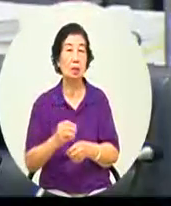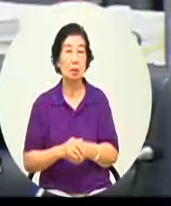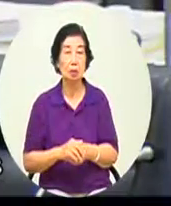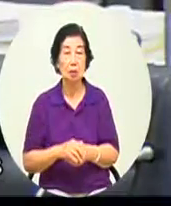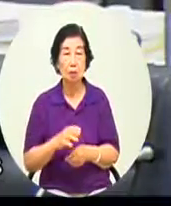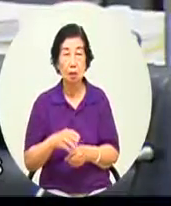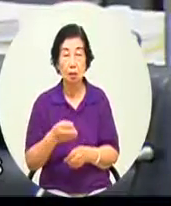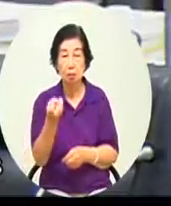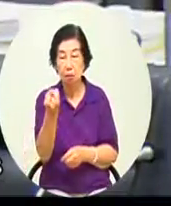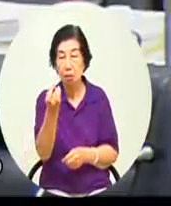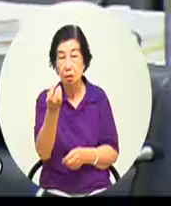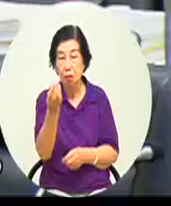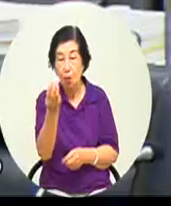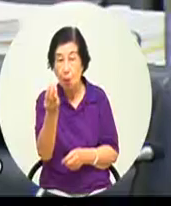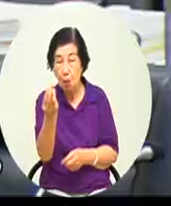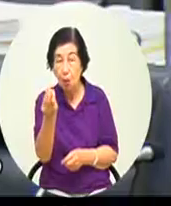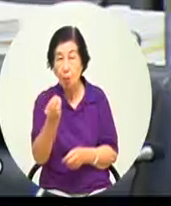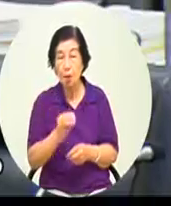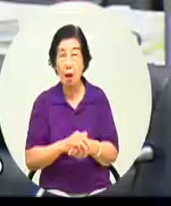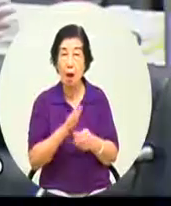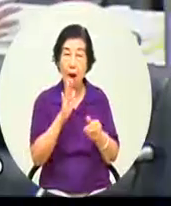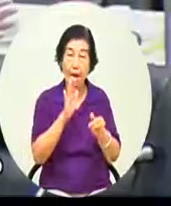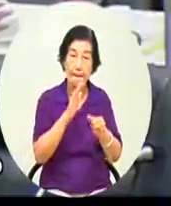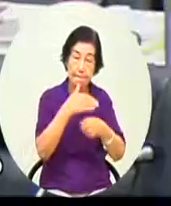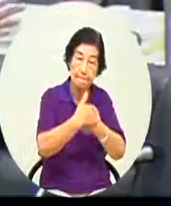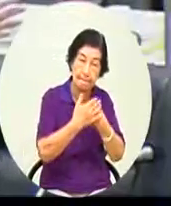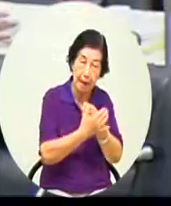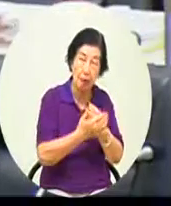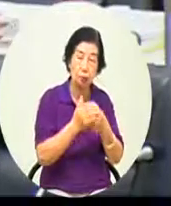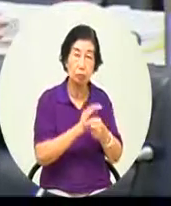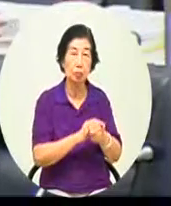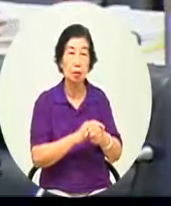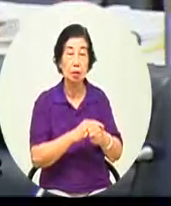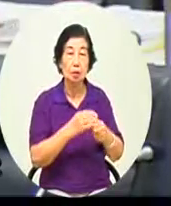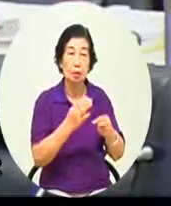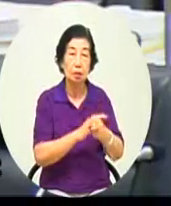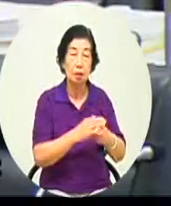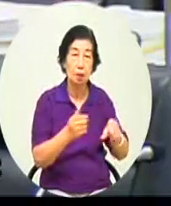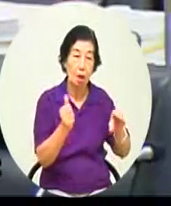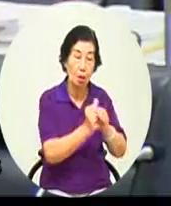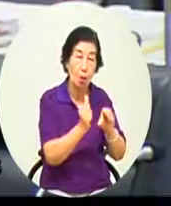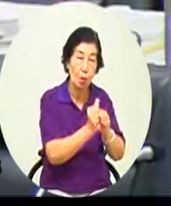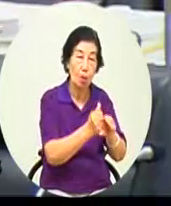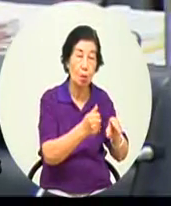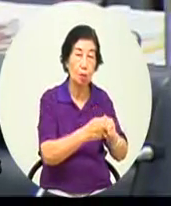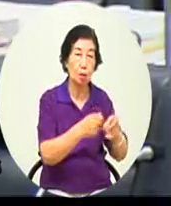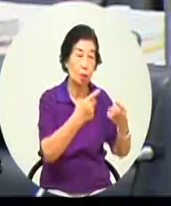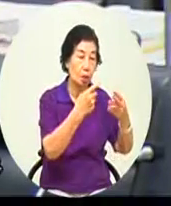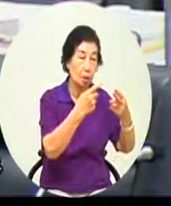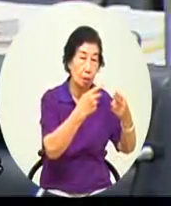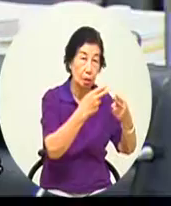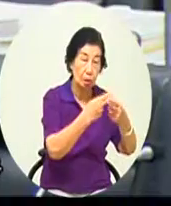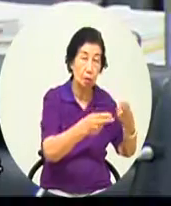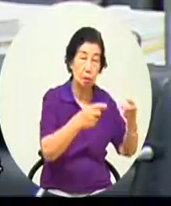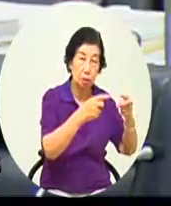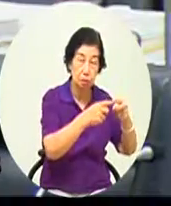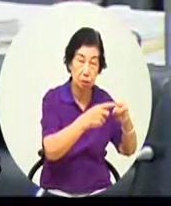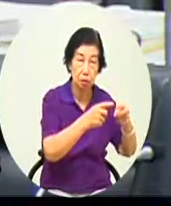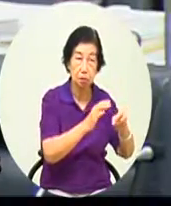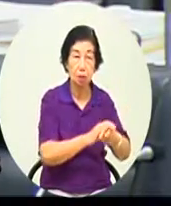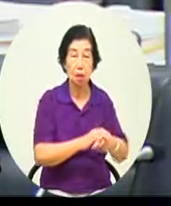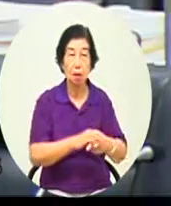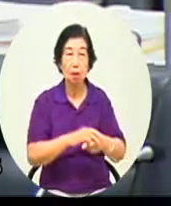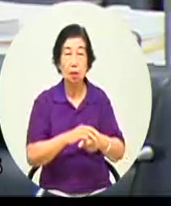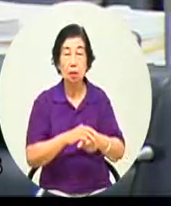觉上我们有在保护乘客，但是我们也丧失了今天我们计程车问蒋大哥他们的生存